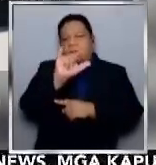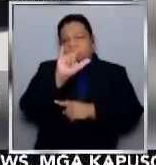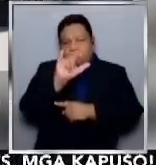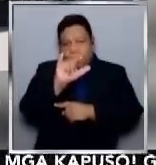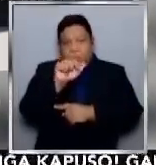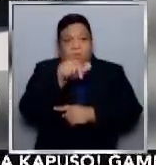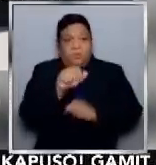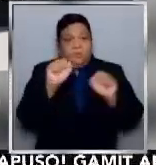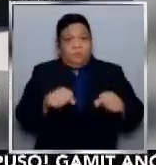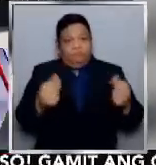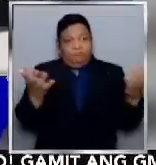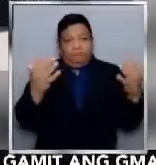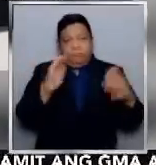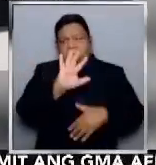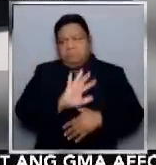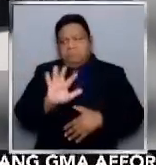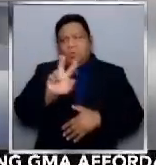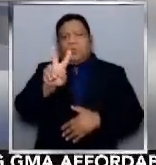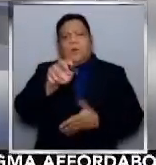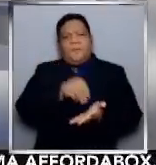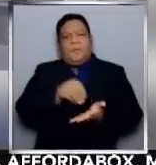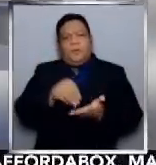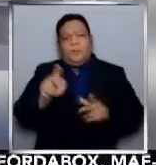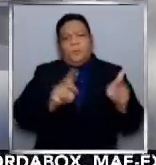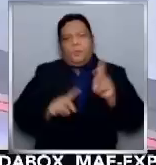hanggang 200 million passengers kada taon.